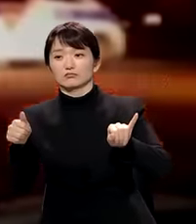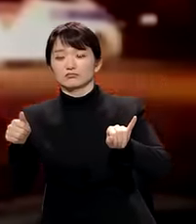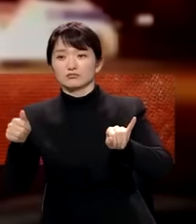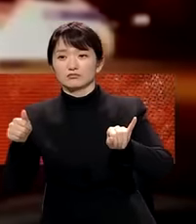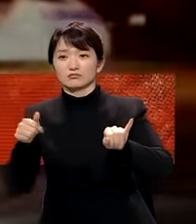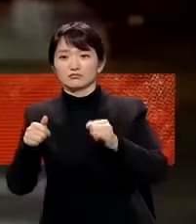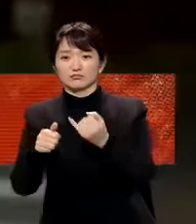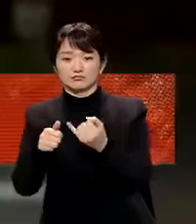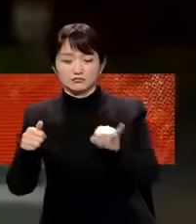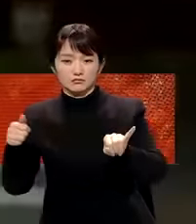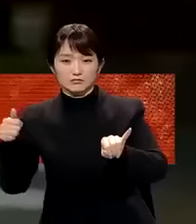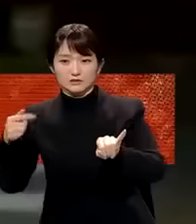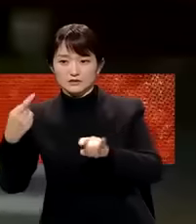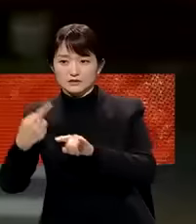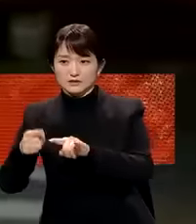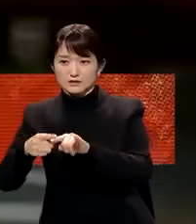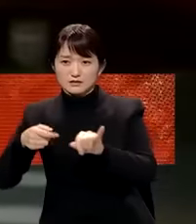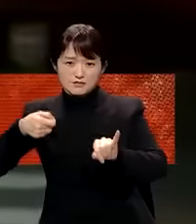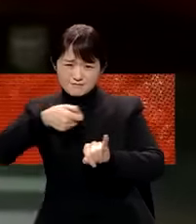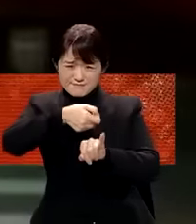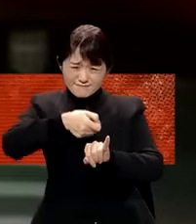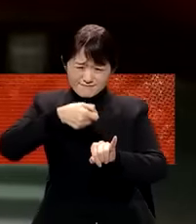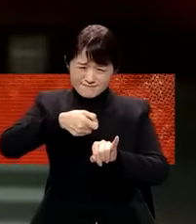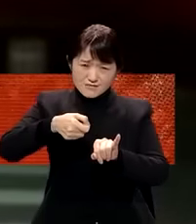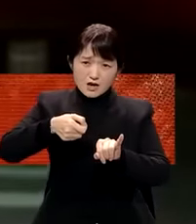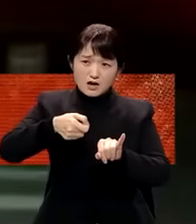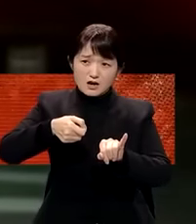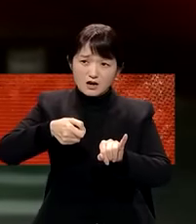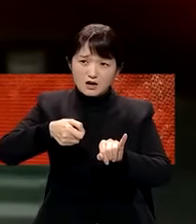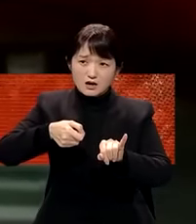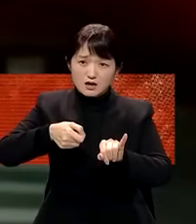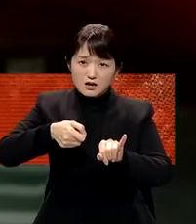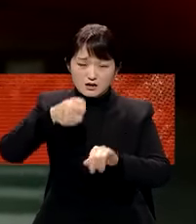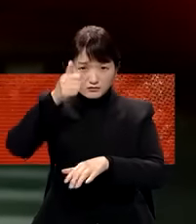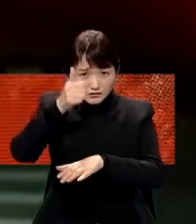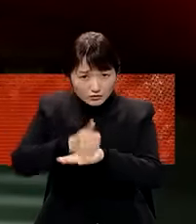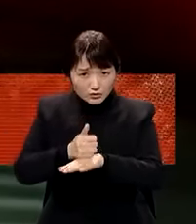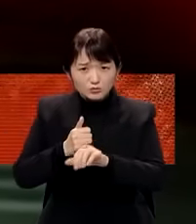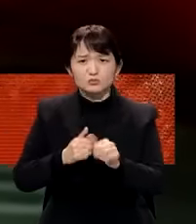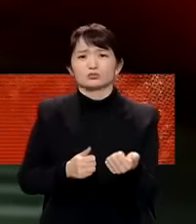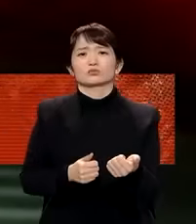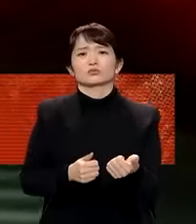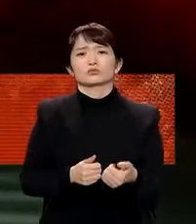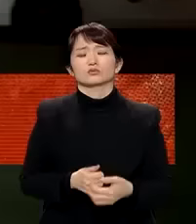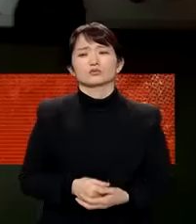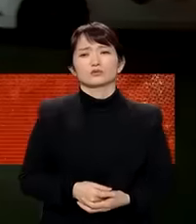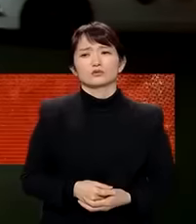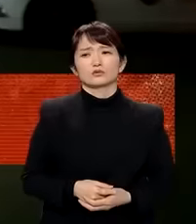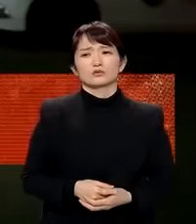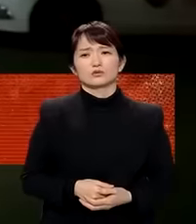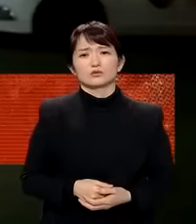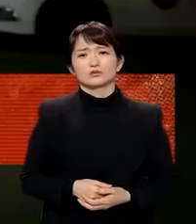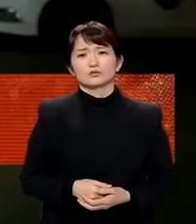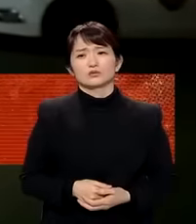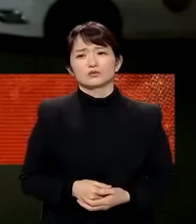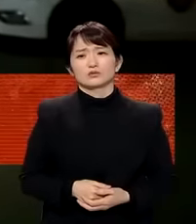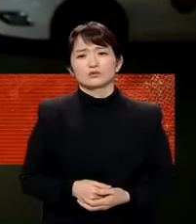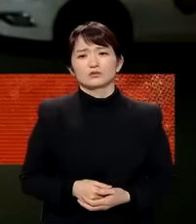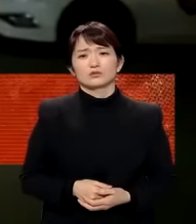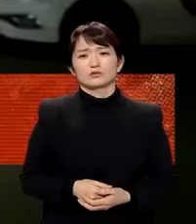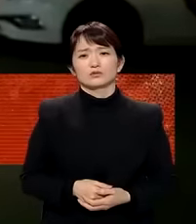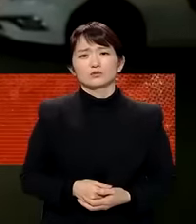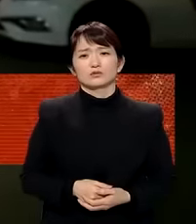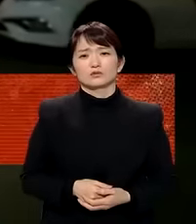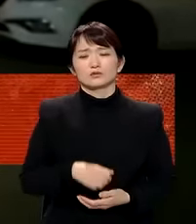치명적인 부분을 향해서 흉기로 한 10여 차례를 휘두른 겁니다 그렇게 해서 결국 사망에 이게 된 거고요 아 연매 직원